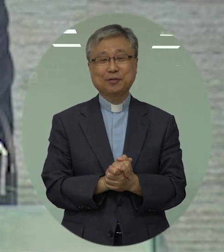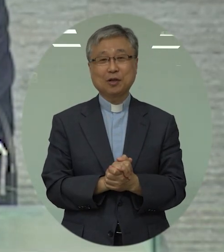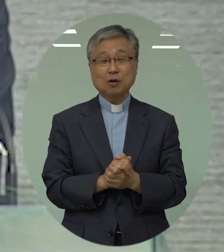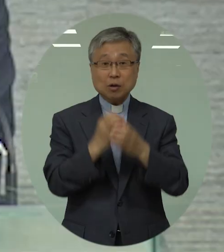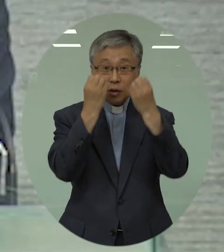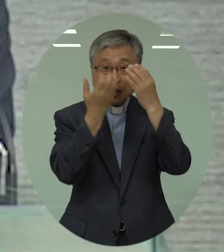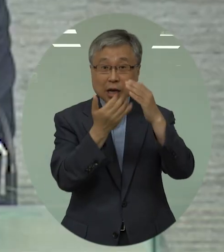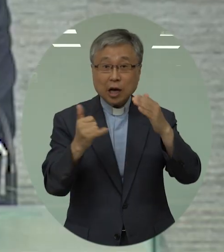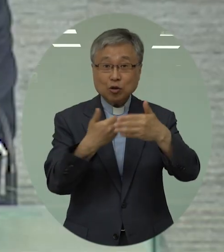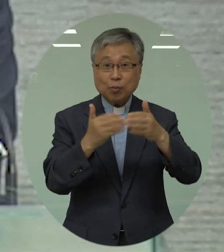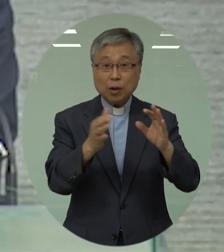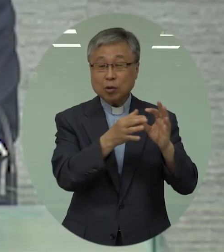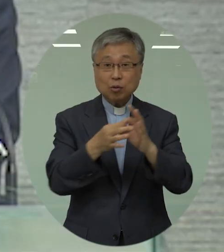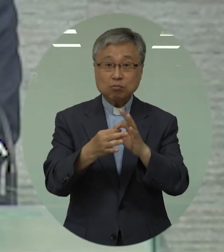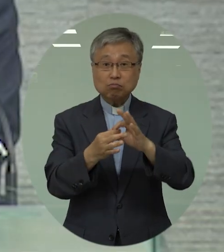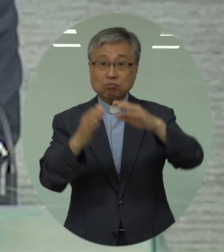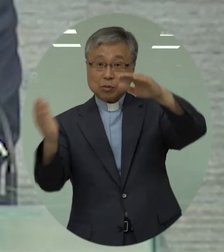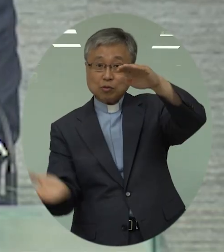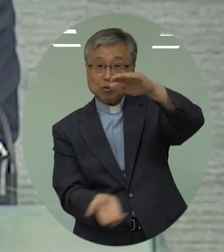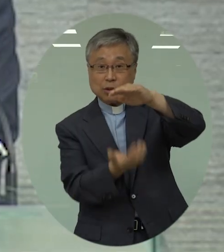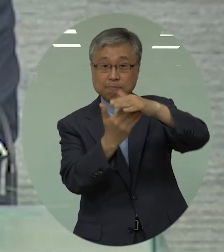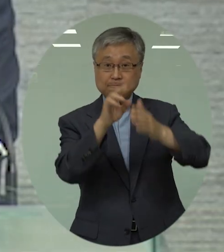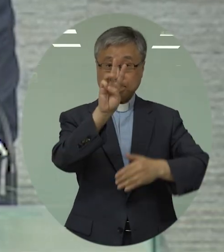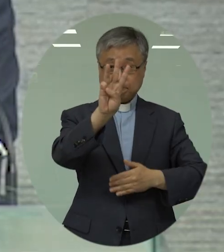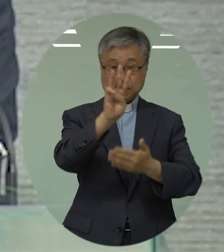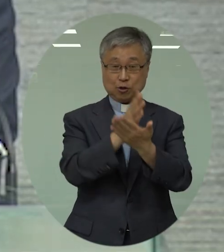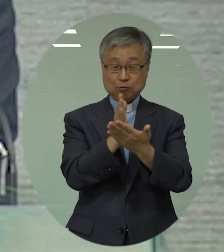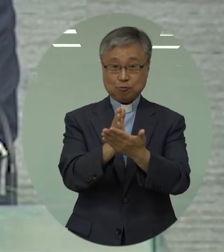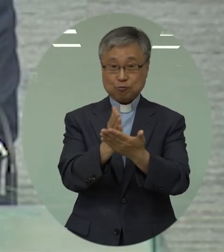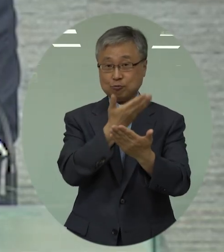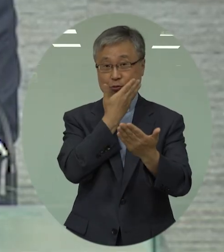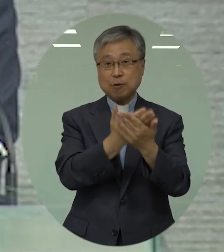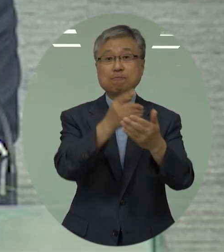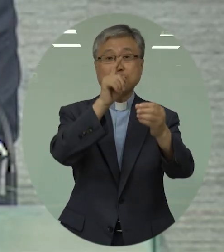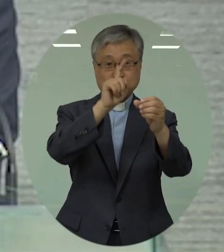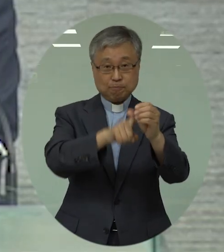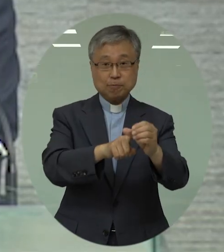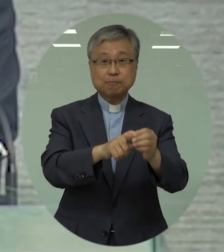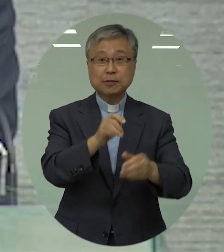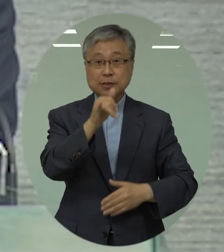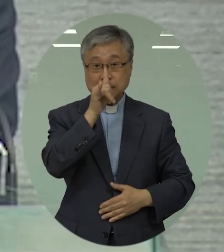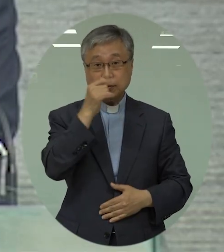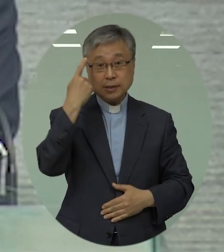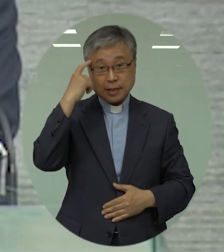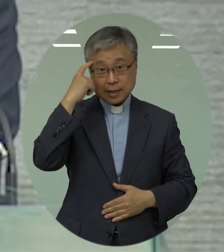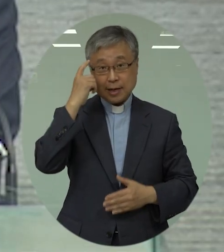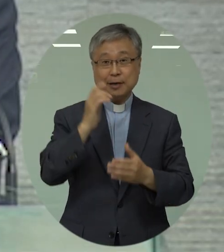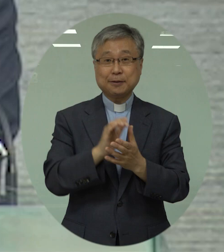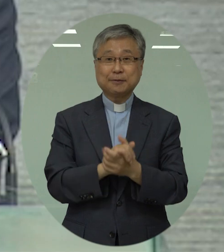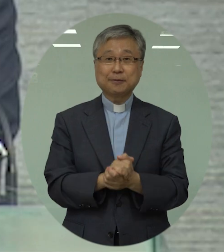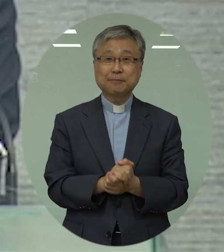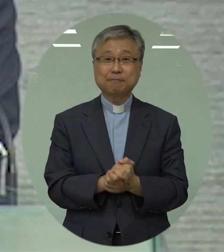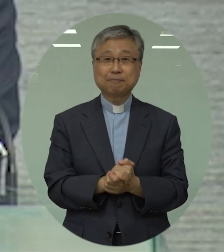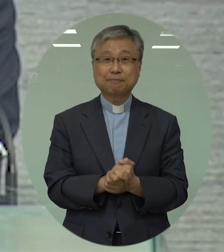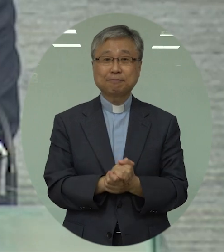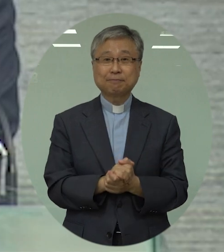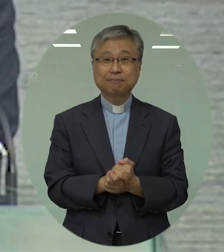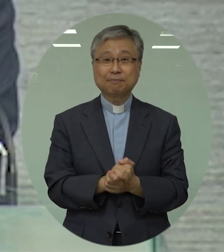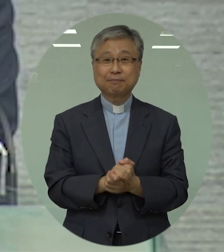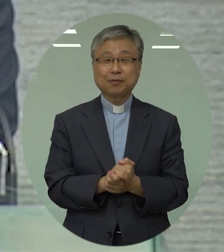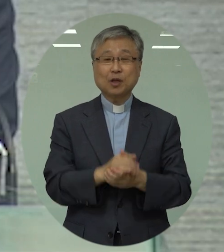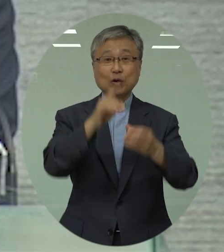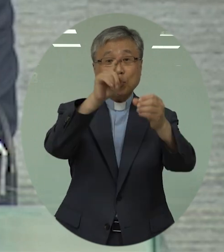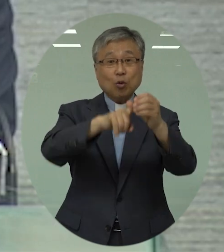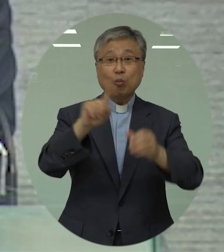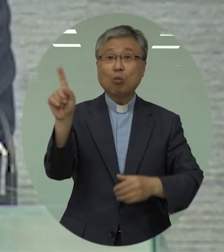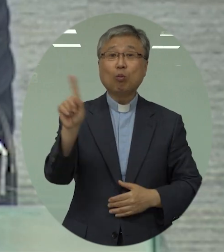새 가족반을 통해서 성취하고자 하는 세 가지 중요한 저는 목표가 있다고 생각을 해요. 그